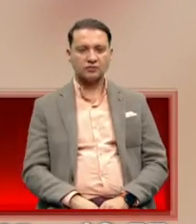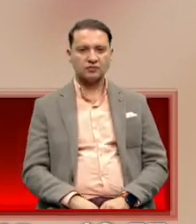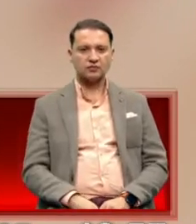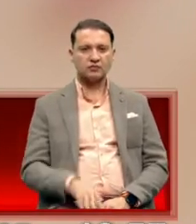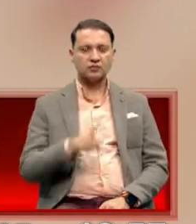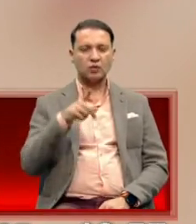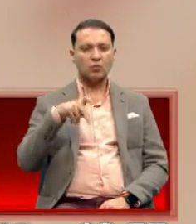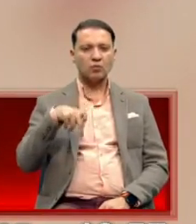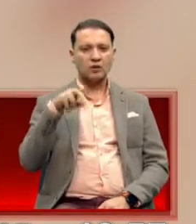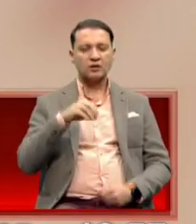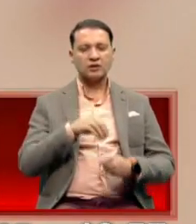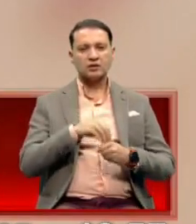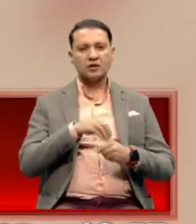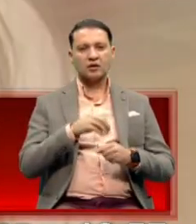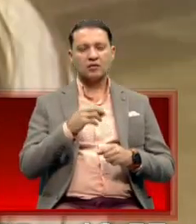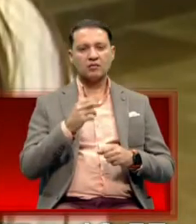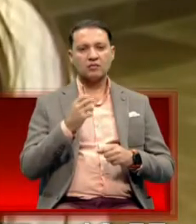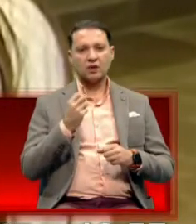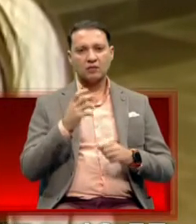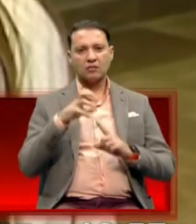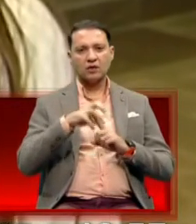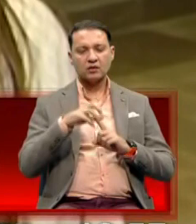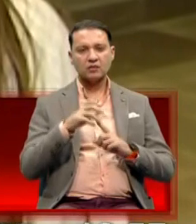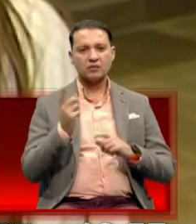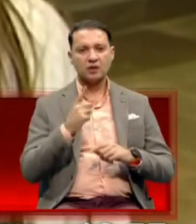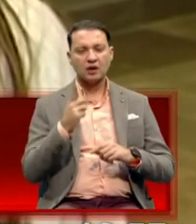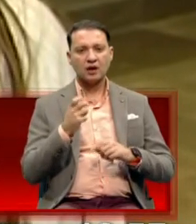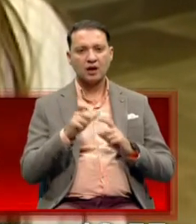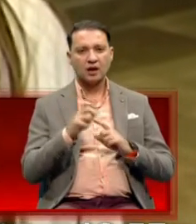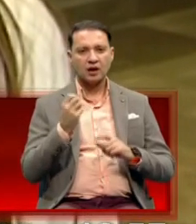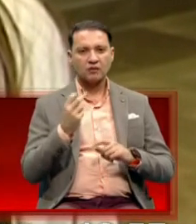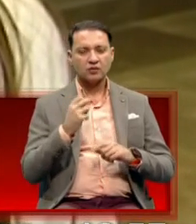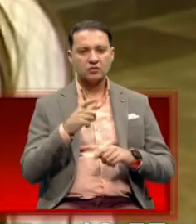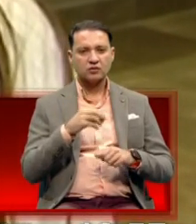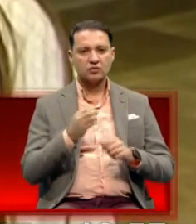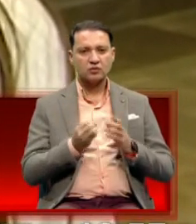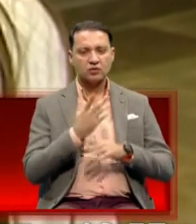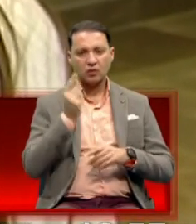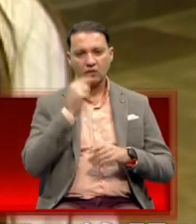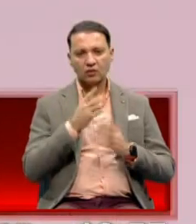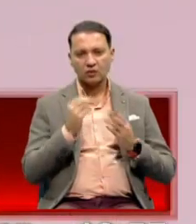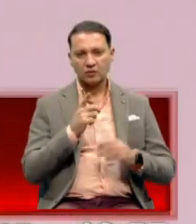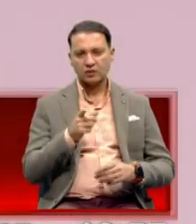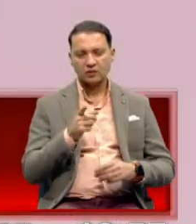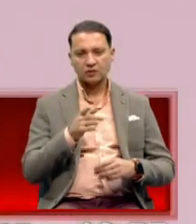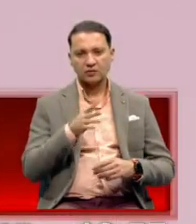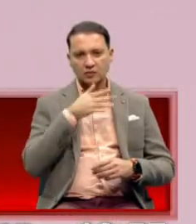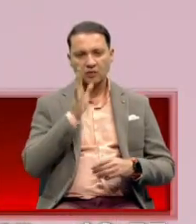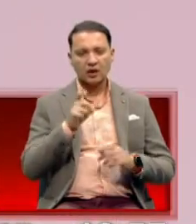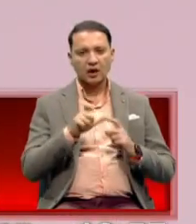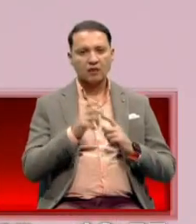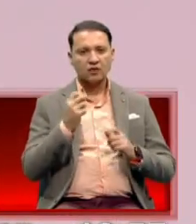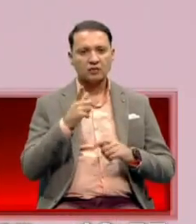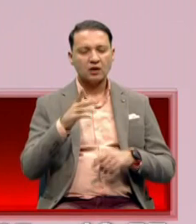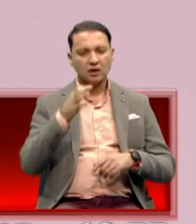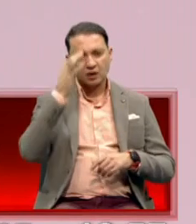bir protein. İçerisinde bakteri, mantar gibi bir takım enfeksiyöz ajanların üremesi kolay olabiliyor. Bilinmeyen